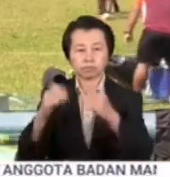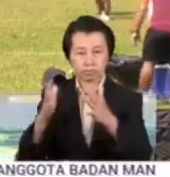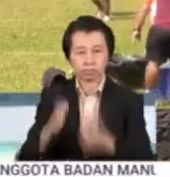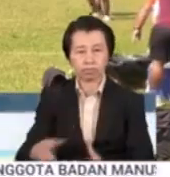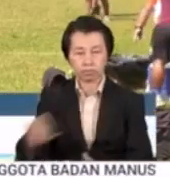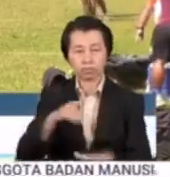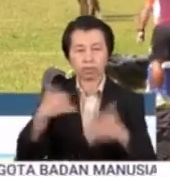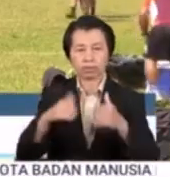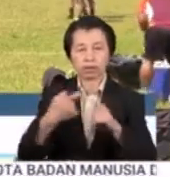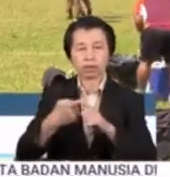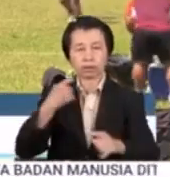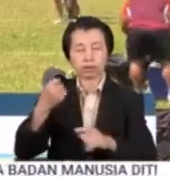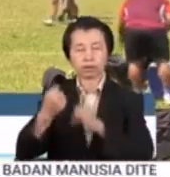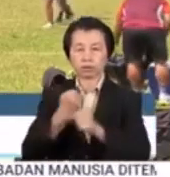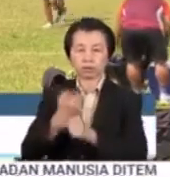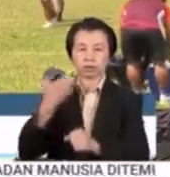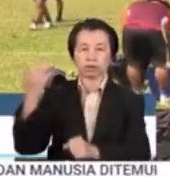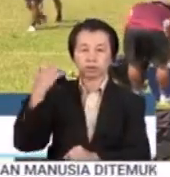lepas